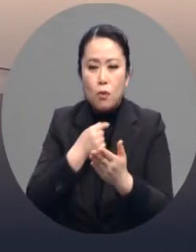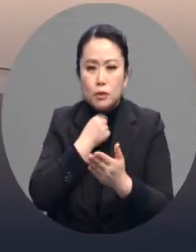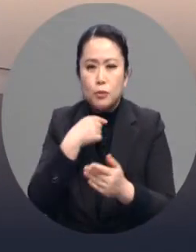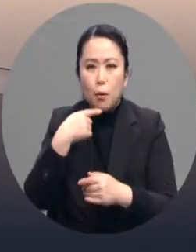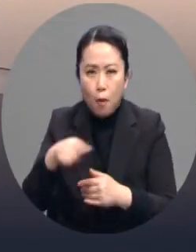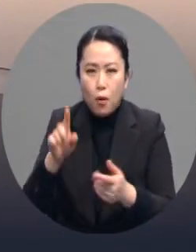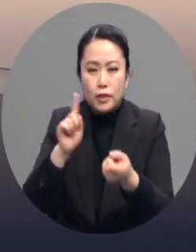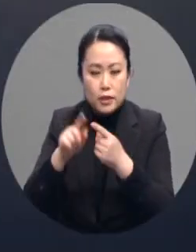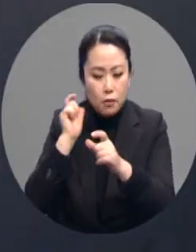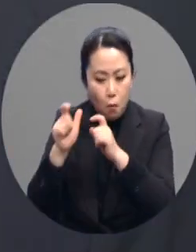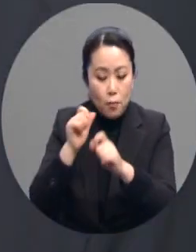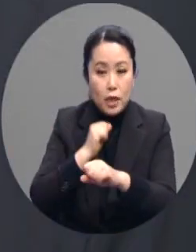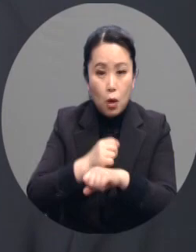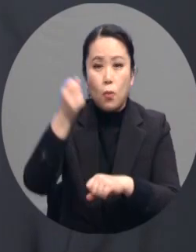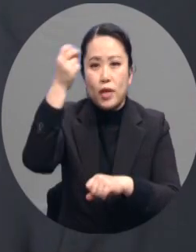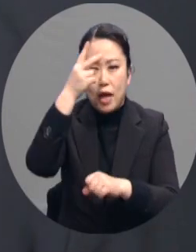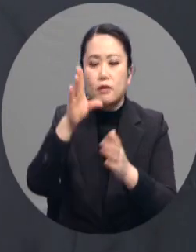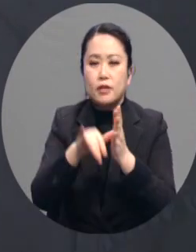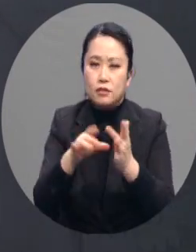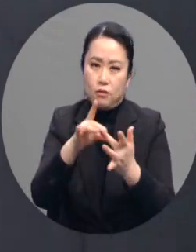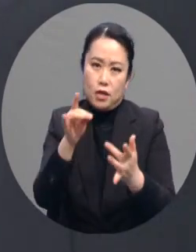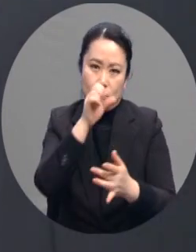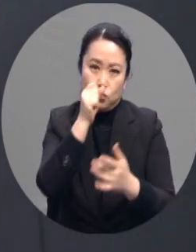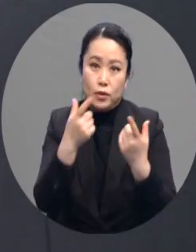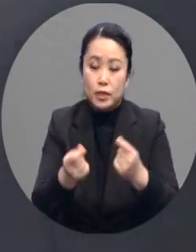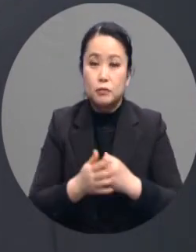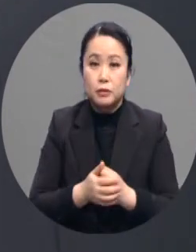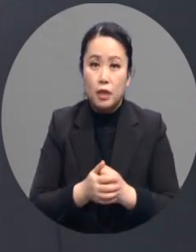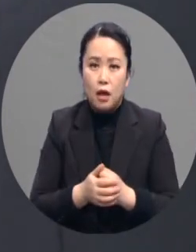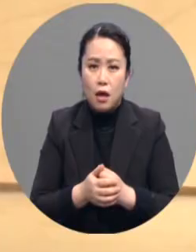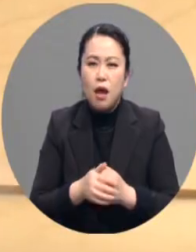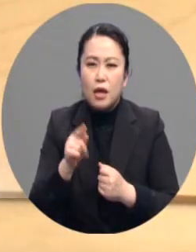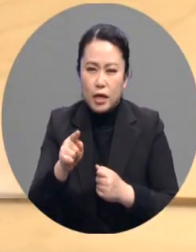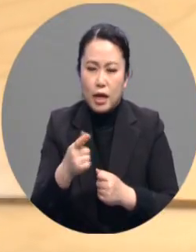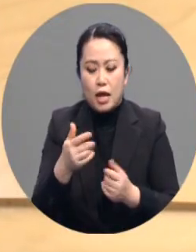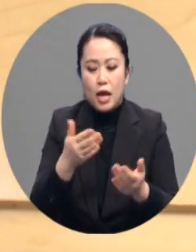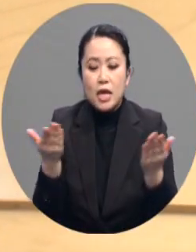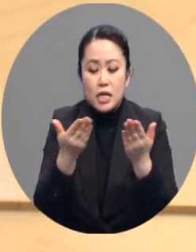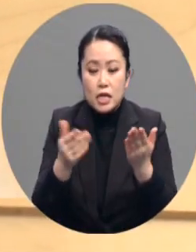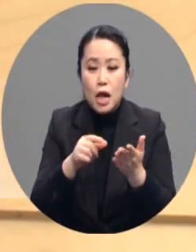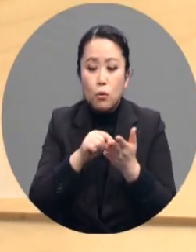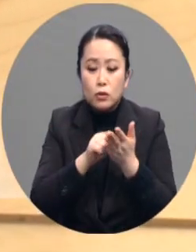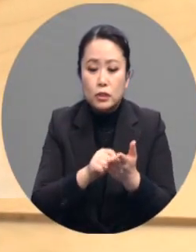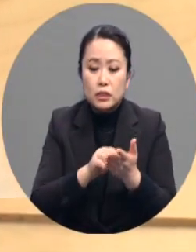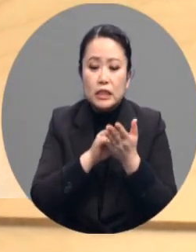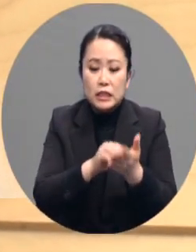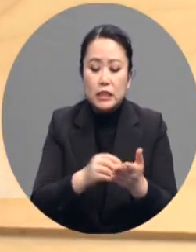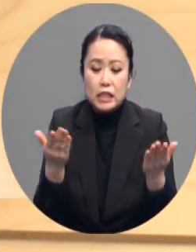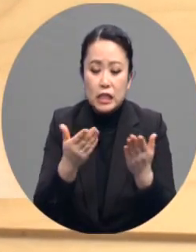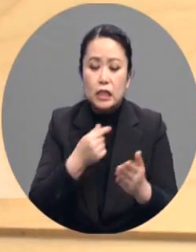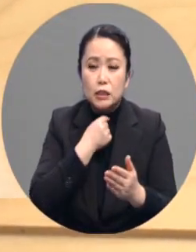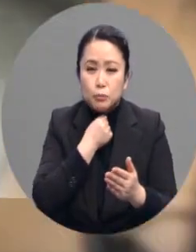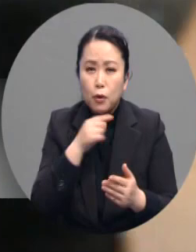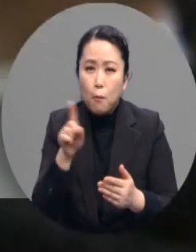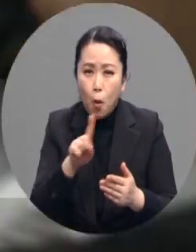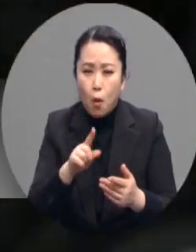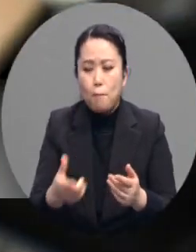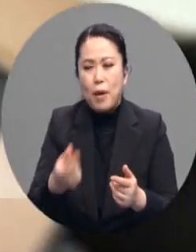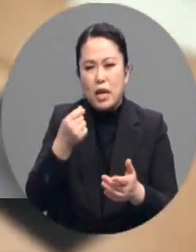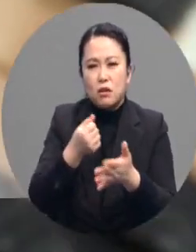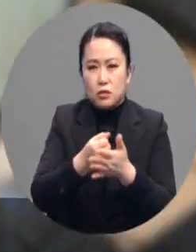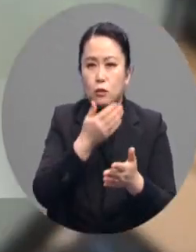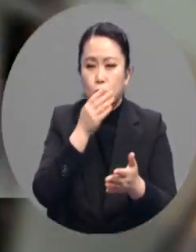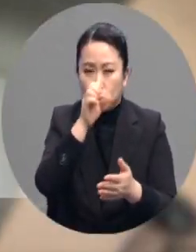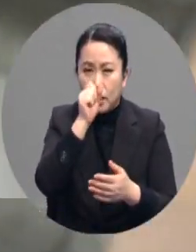수 있었으면 좋겠습니다. 한마디로 진로 설정이 빠를수록 좋다는 이야기. 실제로 학교에서도 1학년